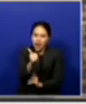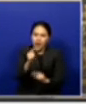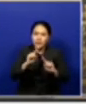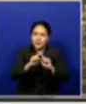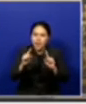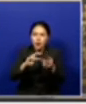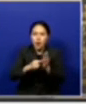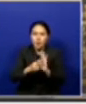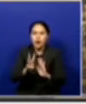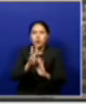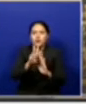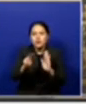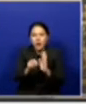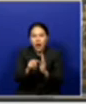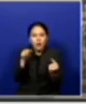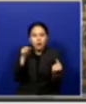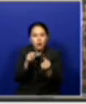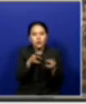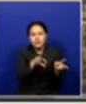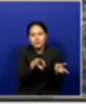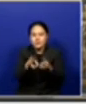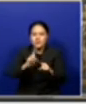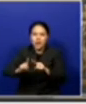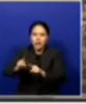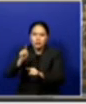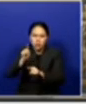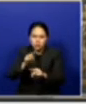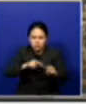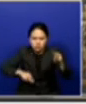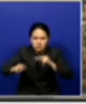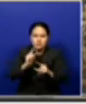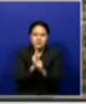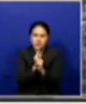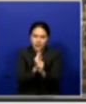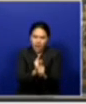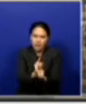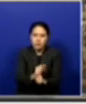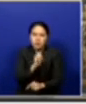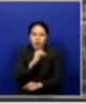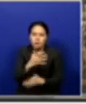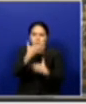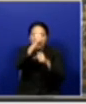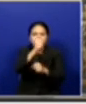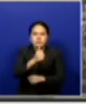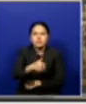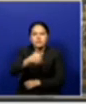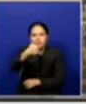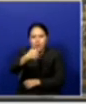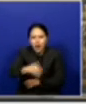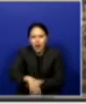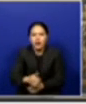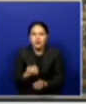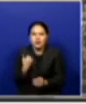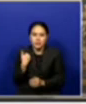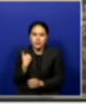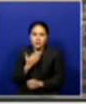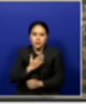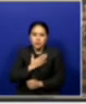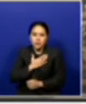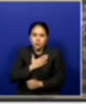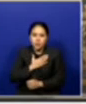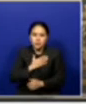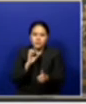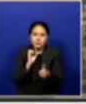คลังท่านบอกไม่สนก็แก้เพราะฉะนั้นตรงนี้เองนะครับผมจะมีข้อเสนอว่าท่